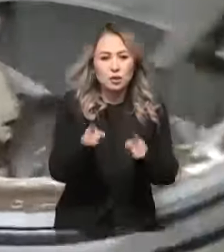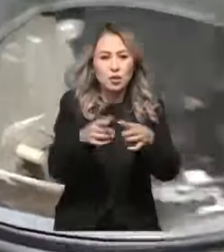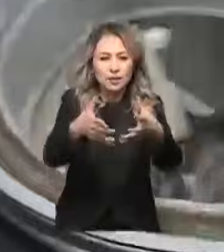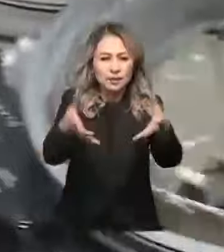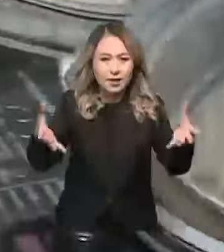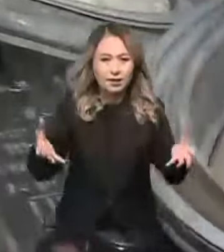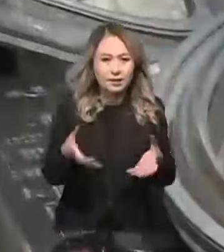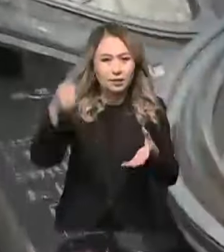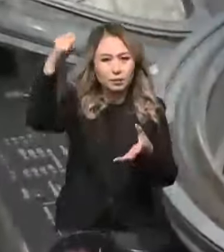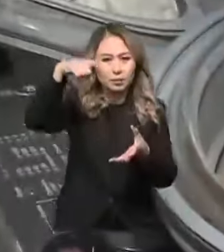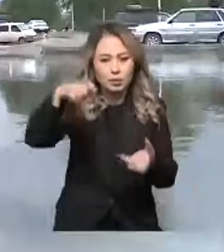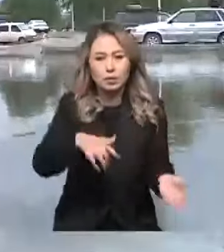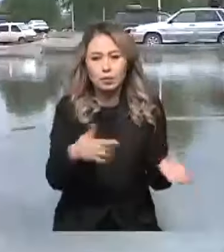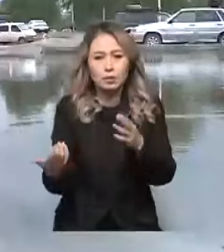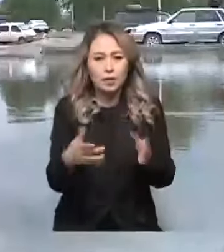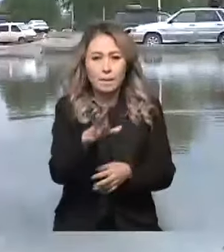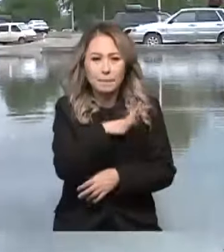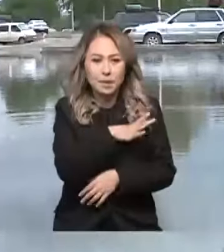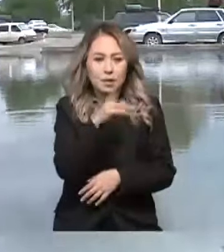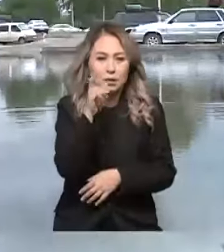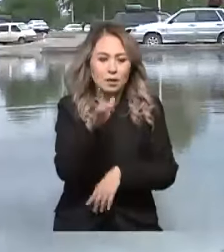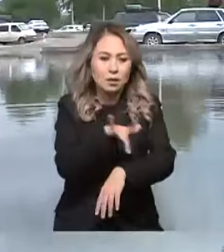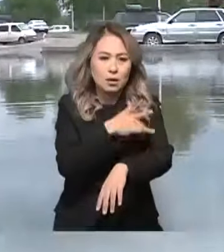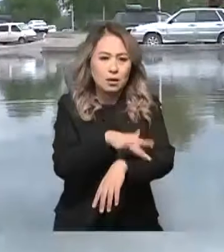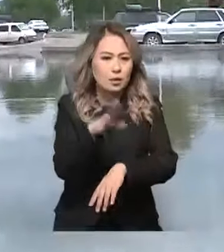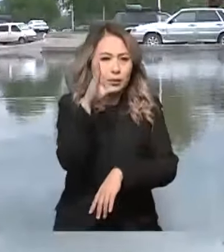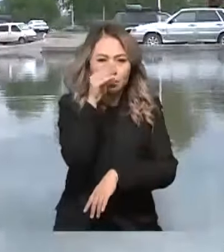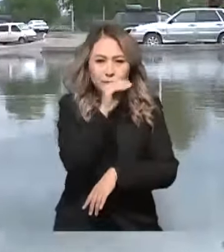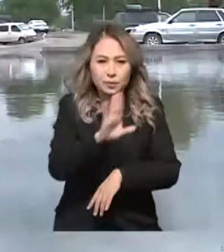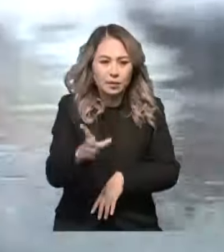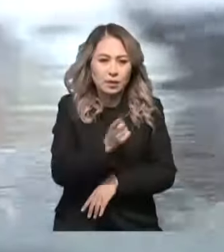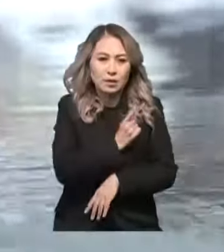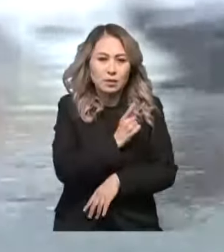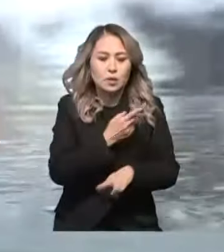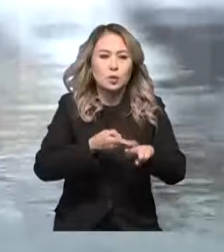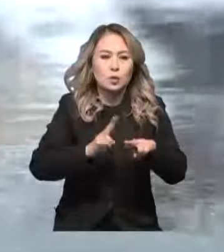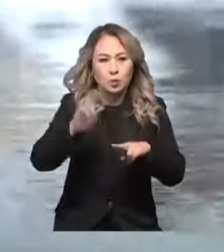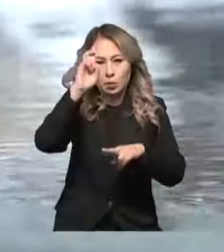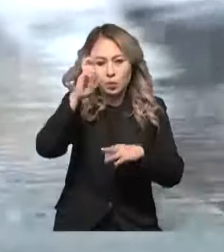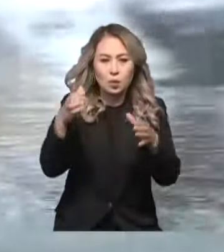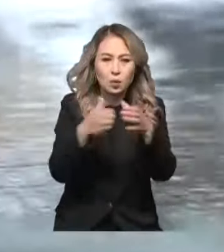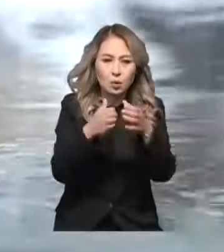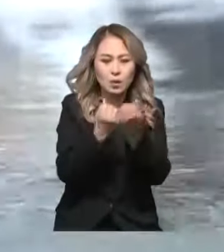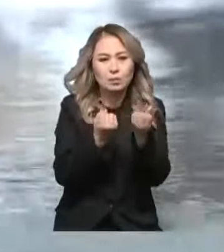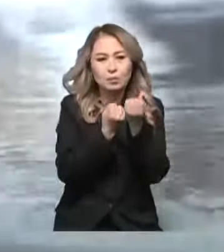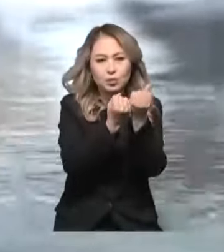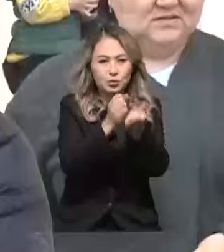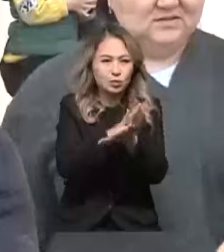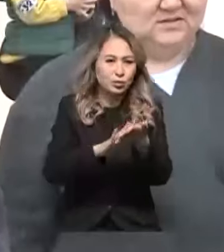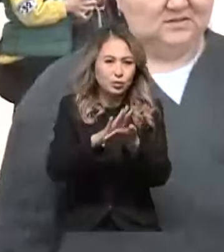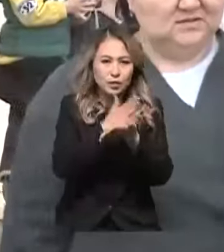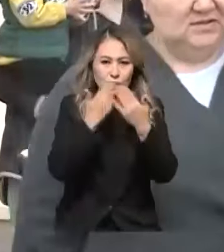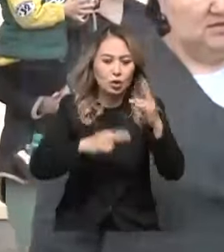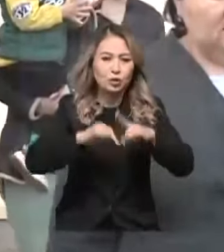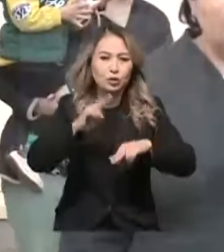түнімен суларын тасып шықты. КСК жалғыз өзі үлгермей жатыр. Өкіметтен, застройщиктен пока андай поддержка ондай көріп жатқан жоқ.